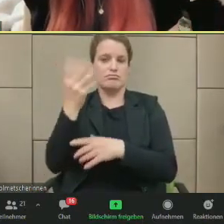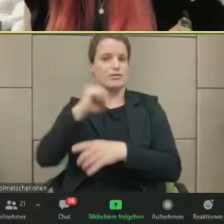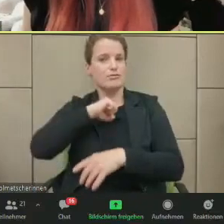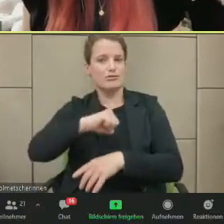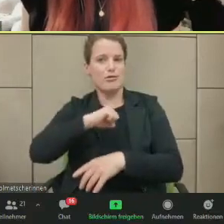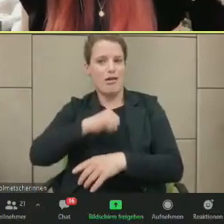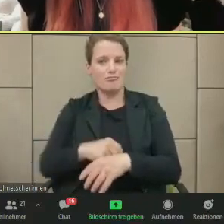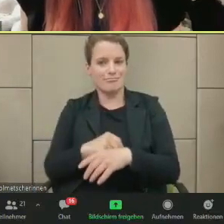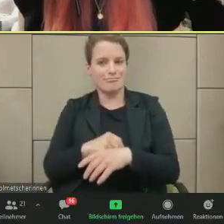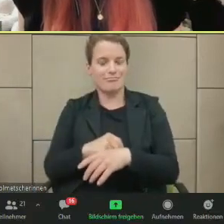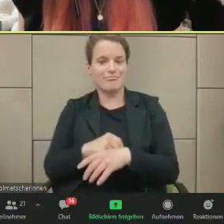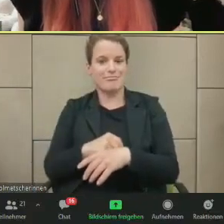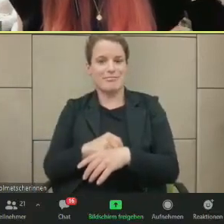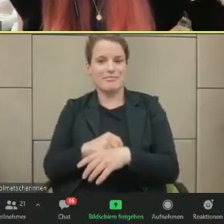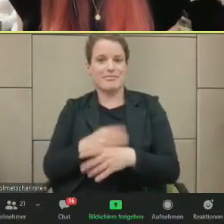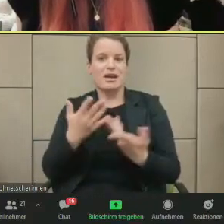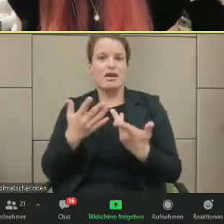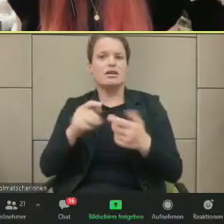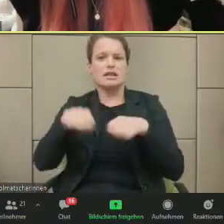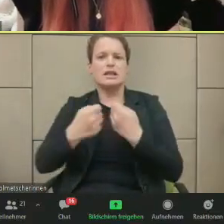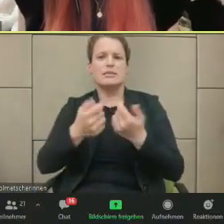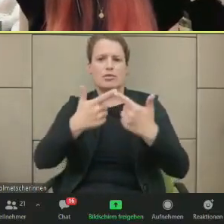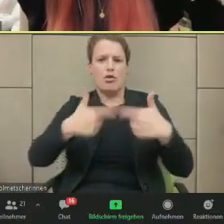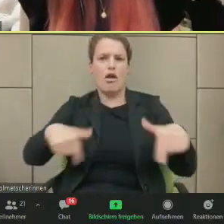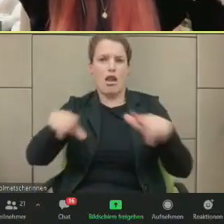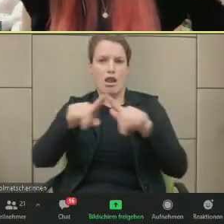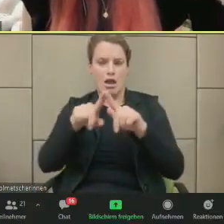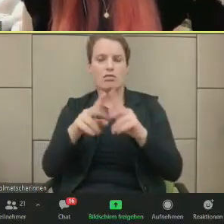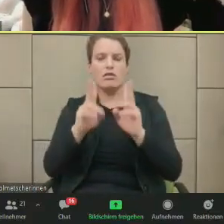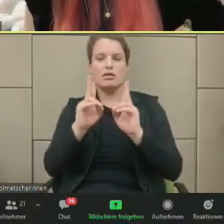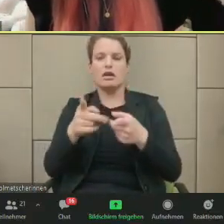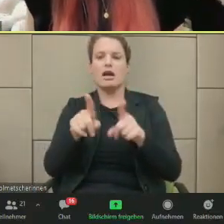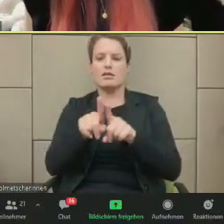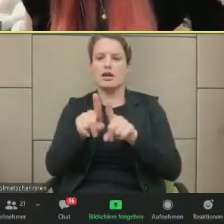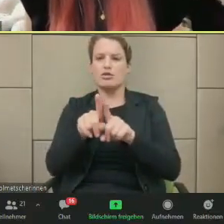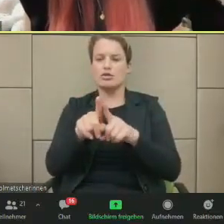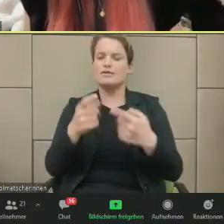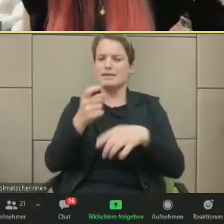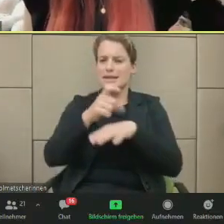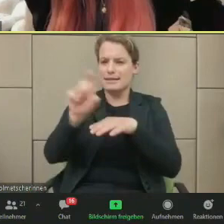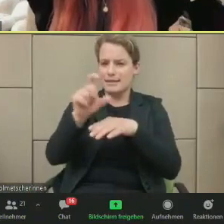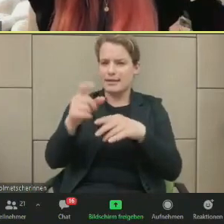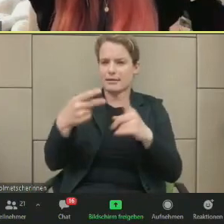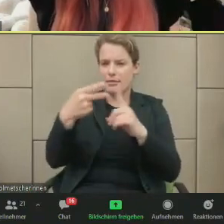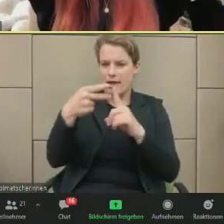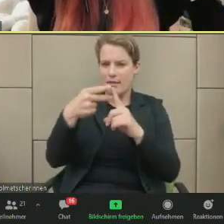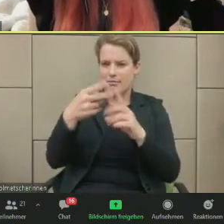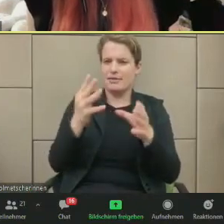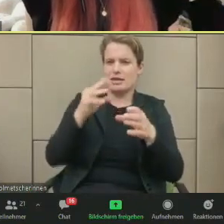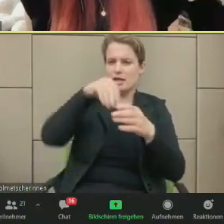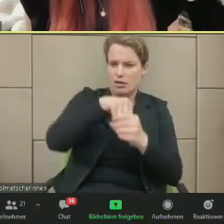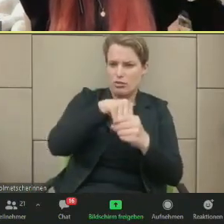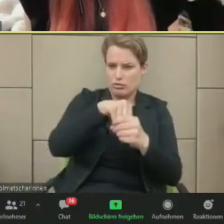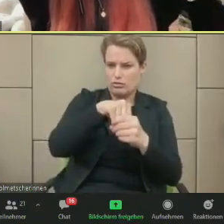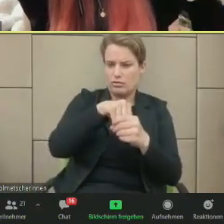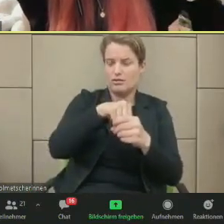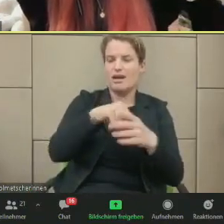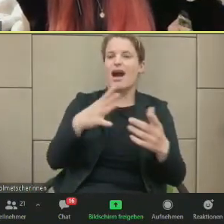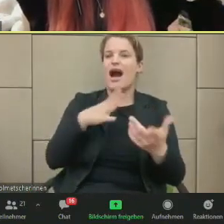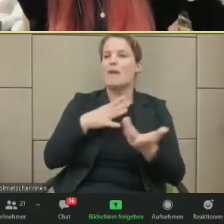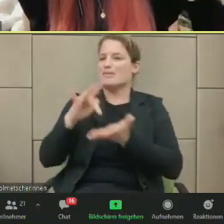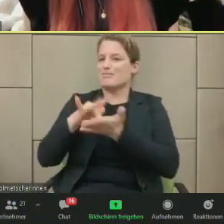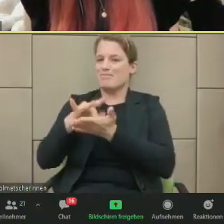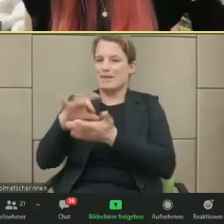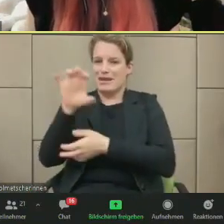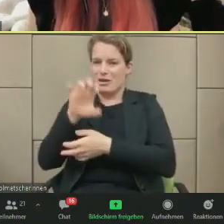gehen. In manchen Ländern gibt es diese Funktion auch direkt schon in der Instagram-App. Hier in Mitteleuropa gibt es diese